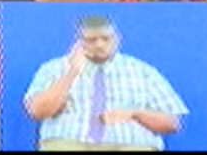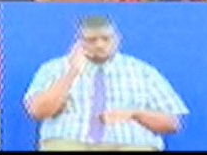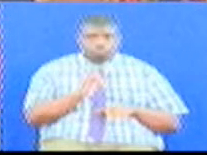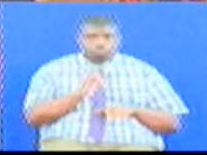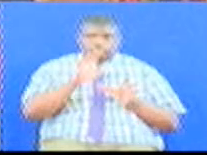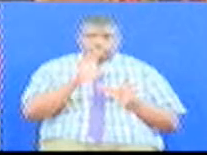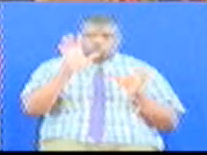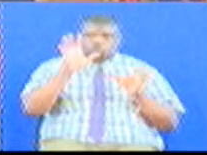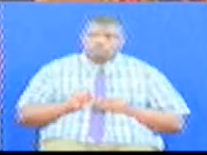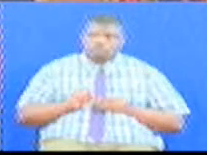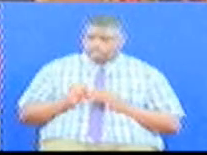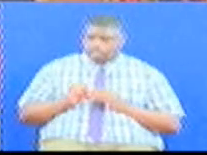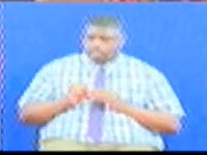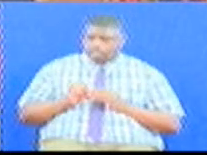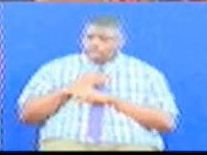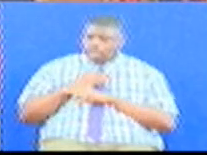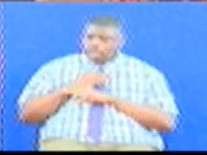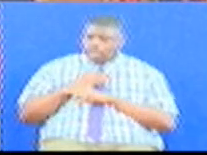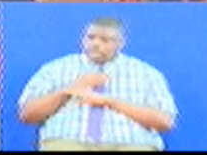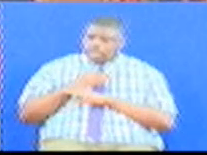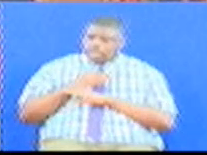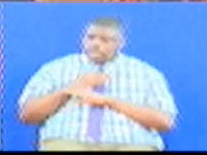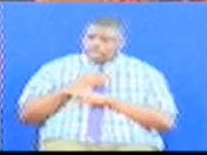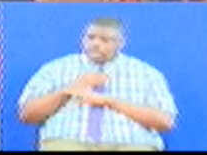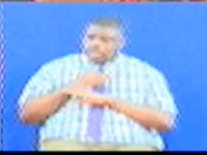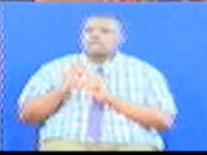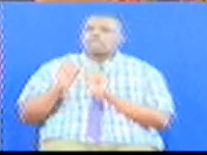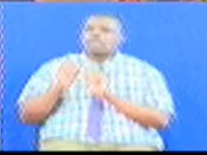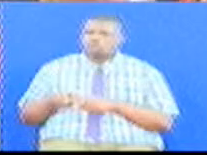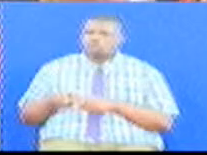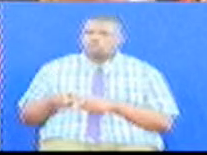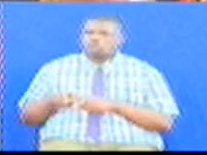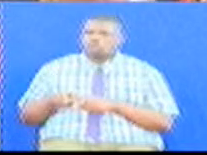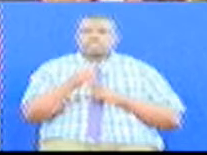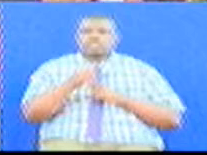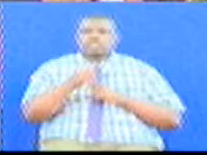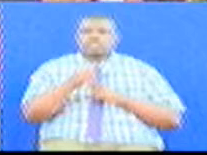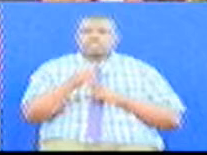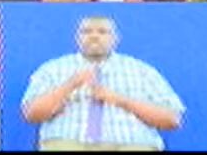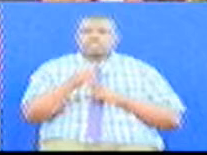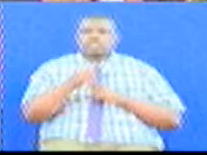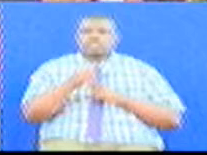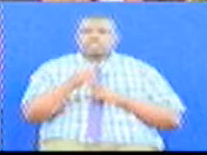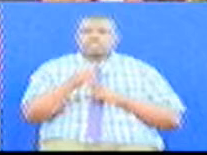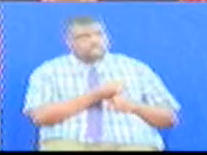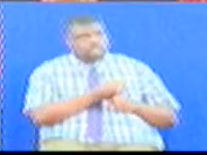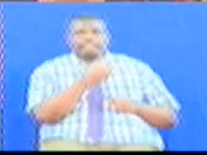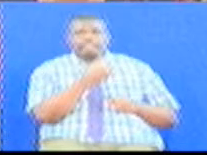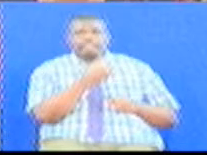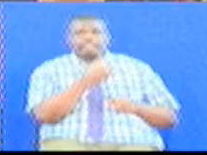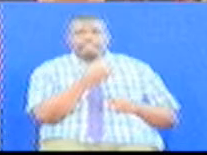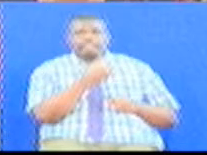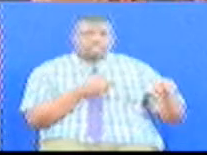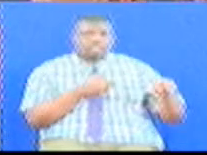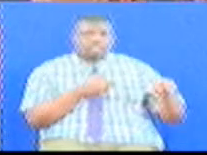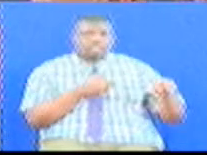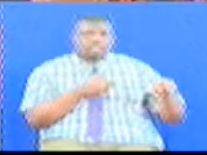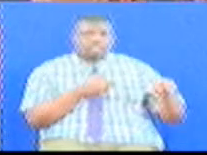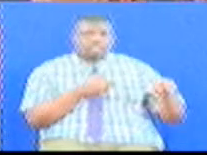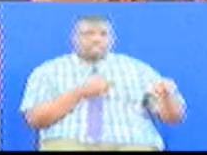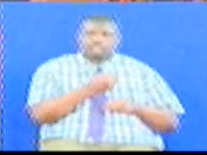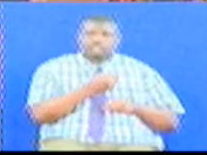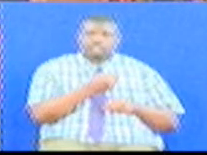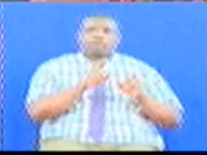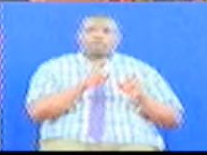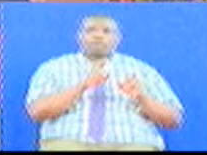kuna malalamiko mbalimbali yakifanywa mambo, baadhi ya mambo ambayo yanafanyika ndivyo sivyo na watumishi wa muhimili wa mahakama. Kwa